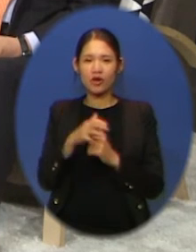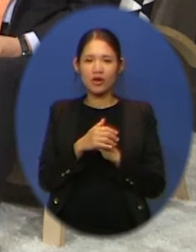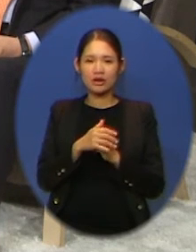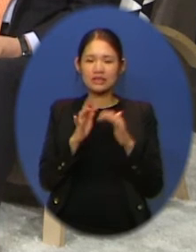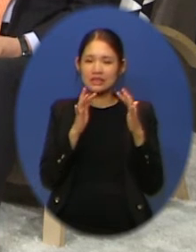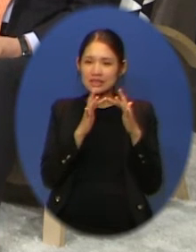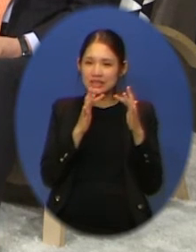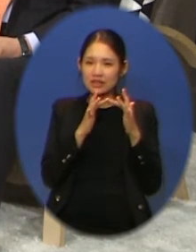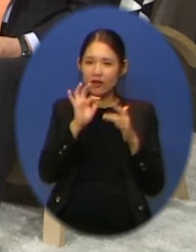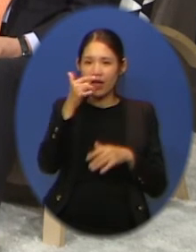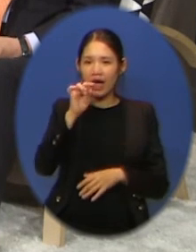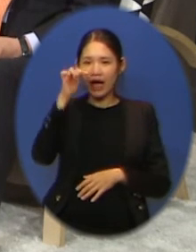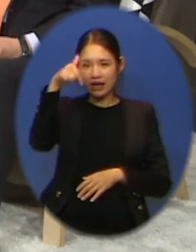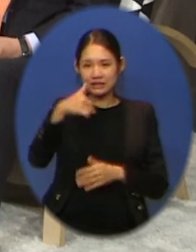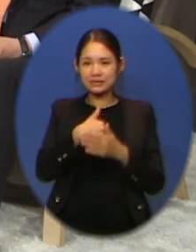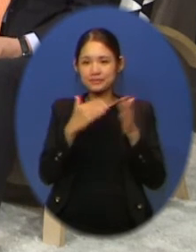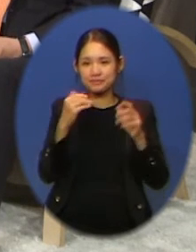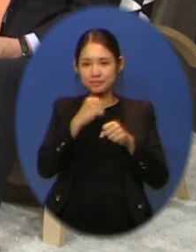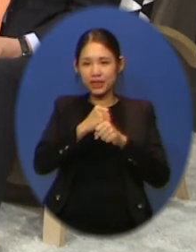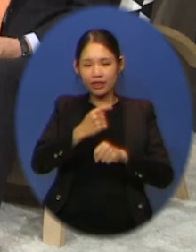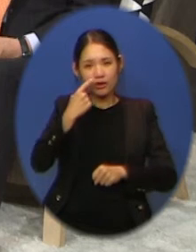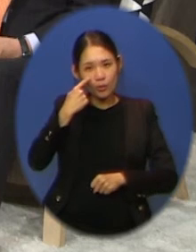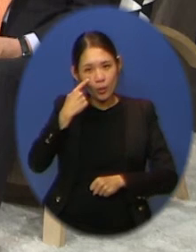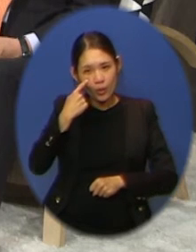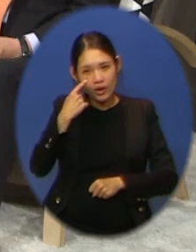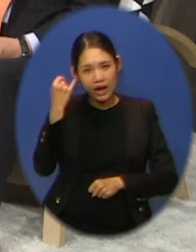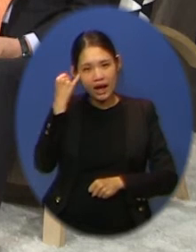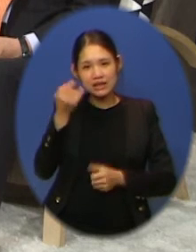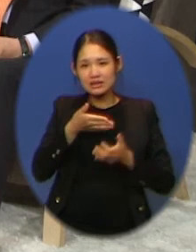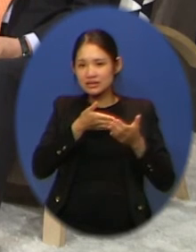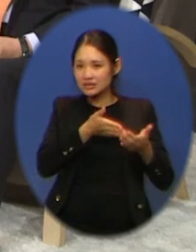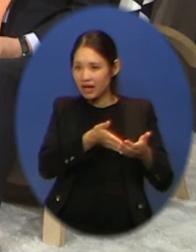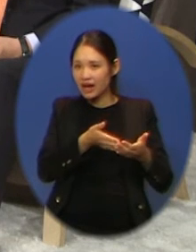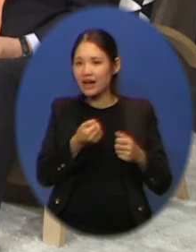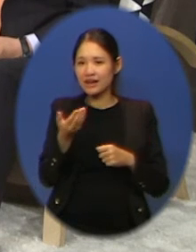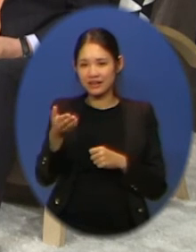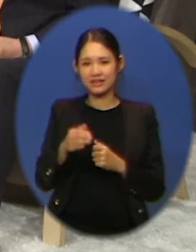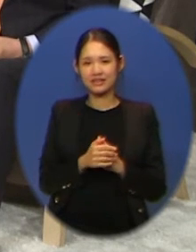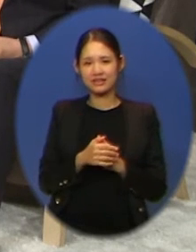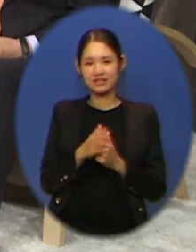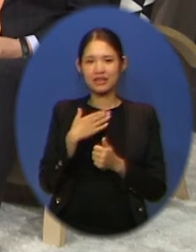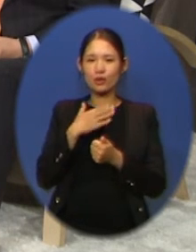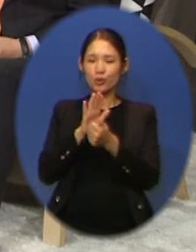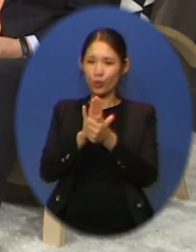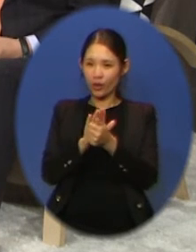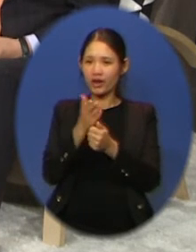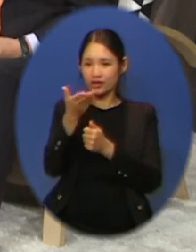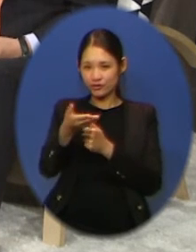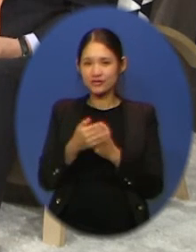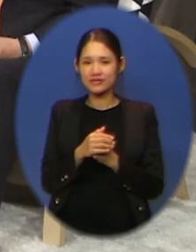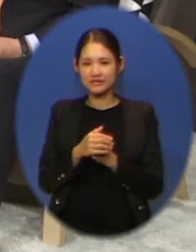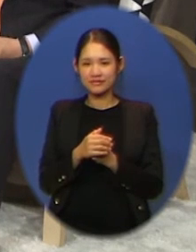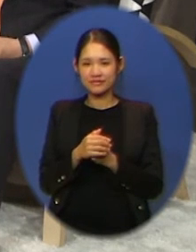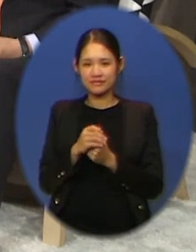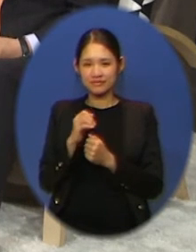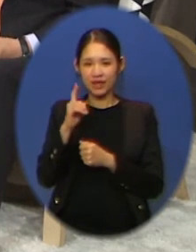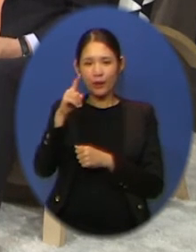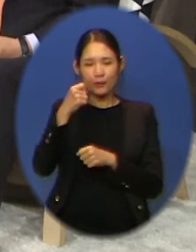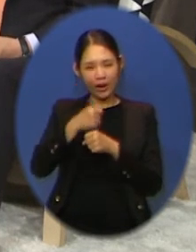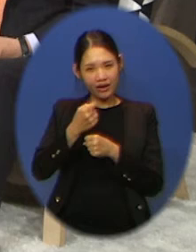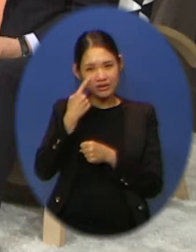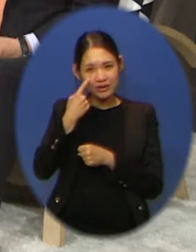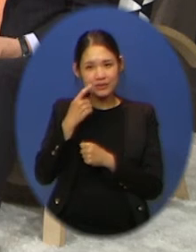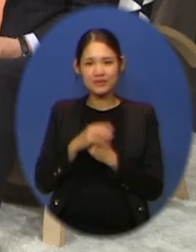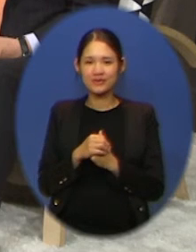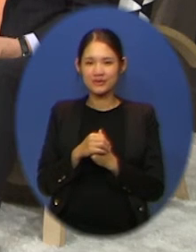사이버 그 학원을 만들자. 제가 이제 이렇게 한번 아이디어를 냈는데 그것도 좀 제가 좀 더 도울 테니까요. 한번 예, 그렇죠. 만들어보는 게 좋을까 싶습니다.